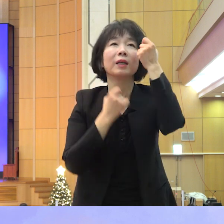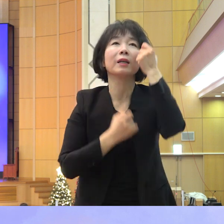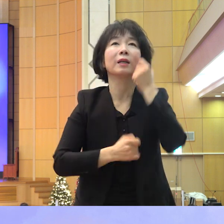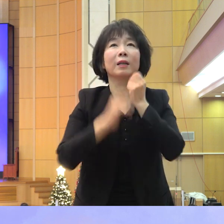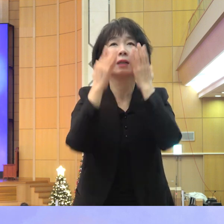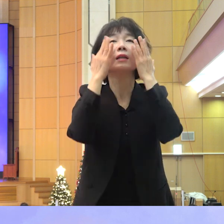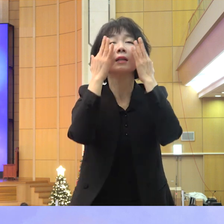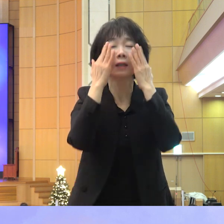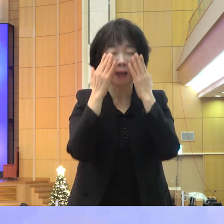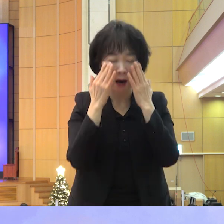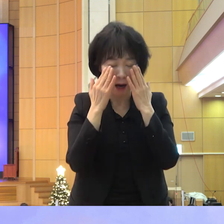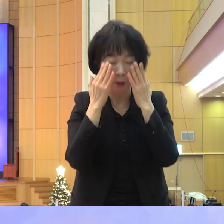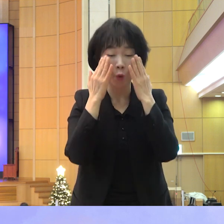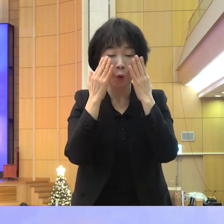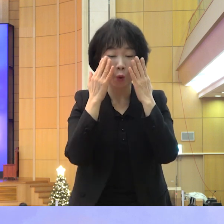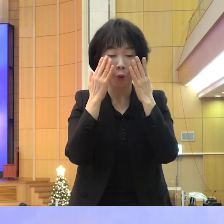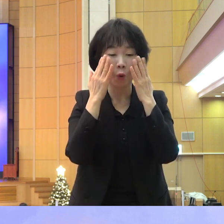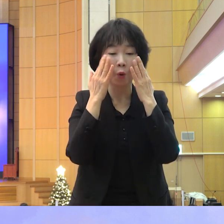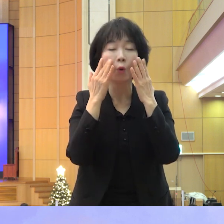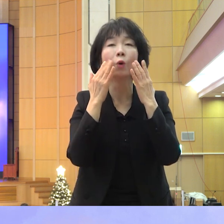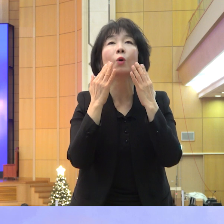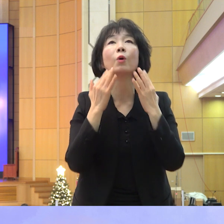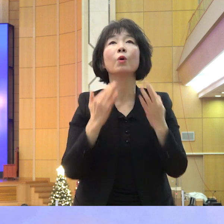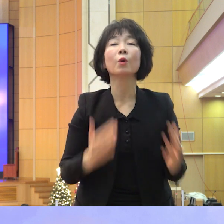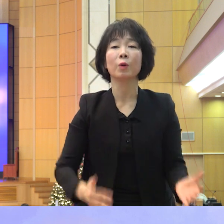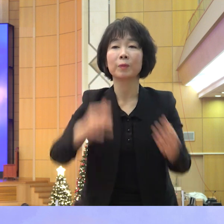눈물이 나요